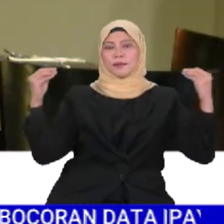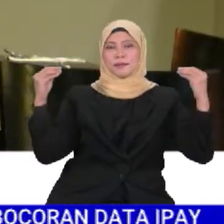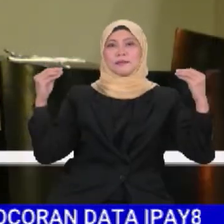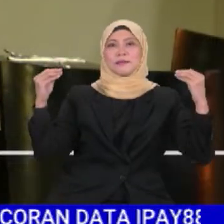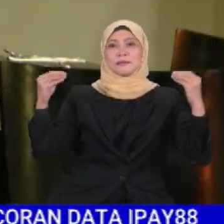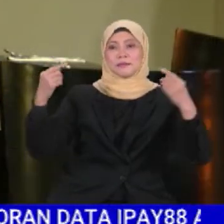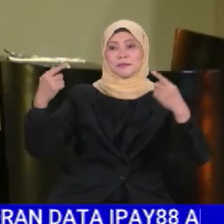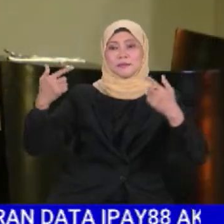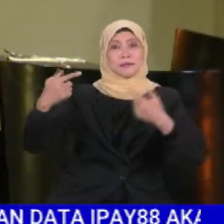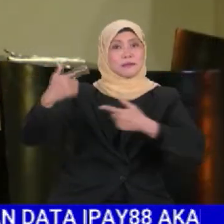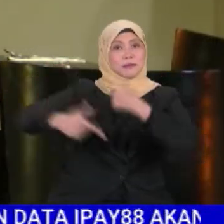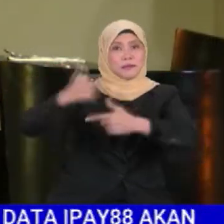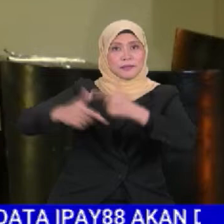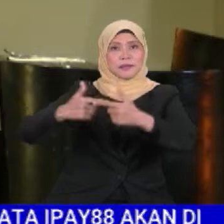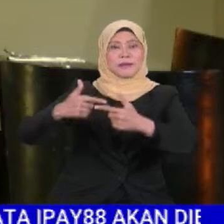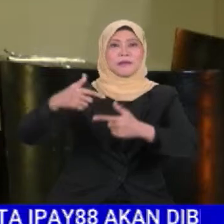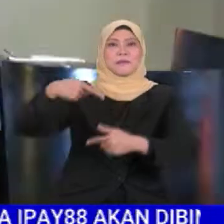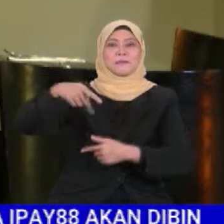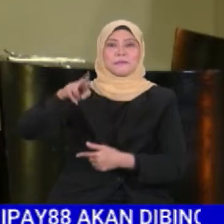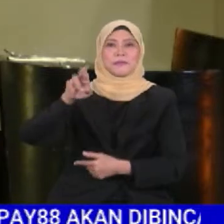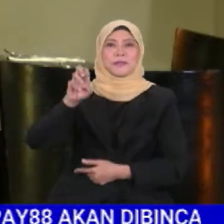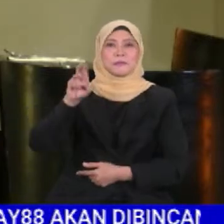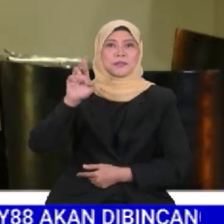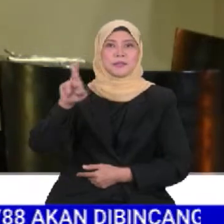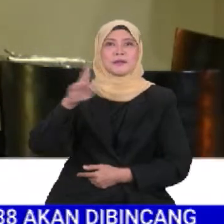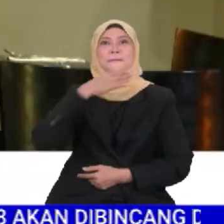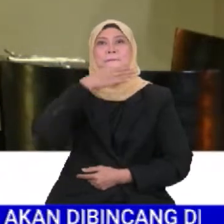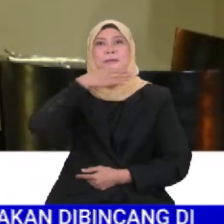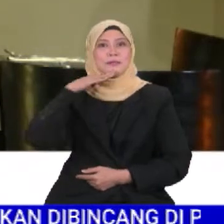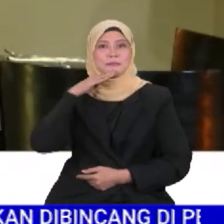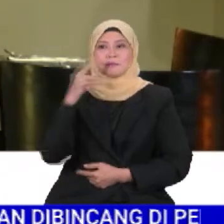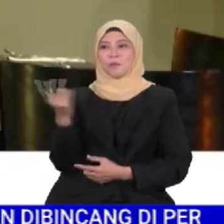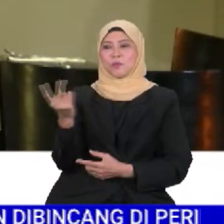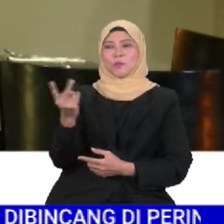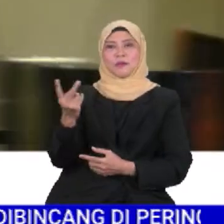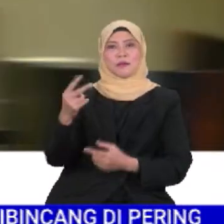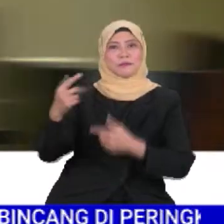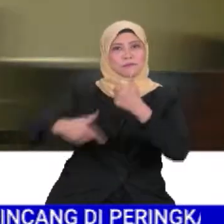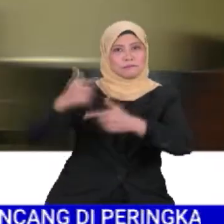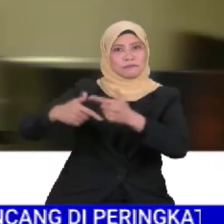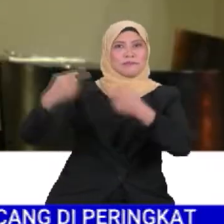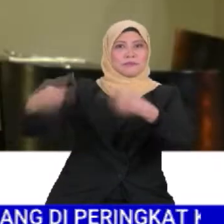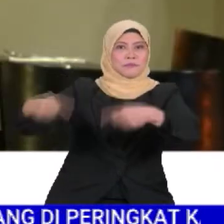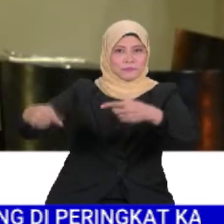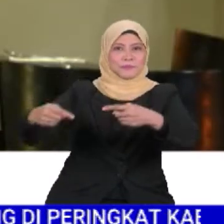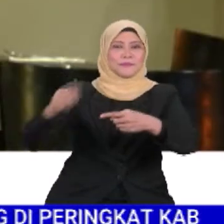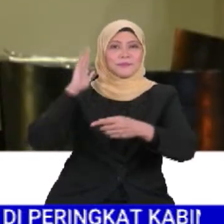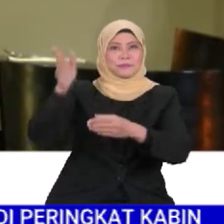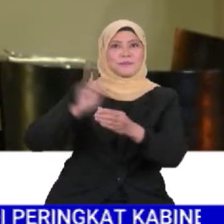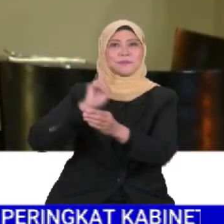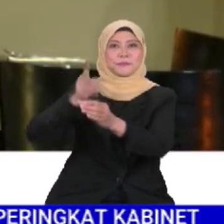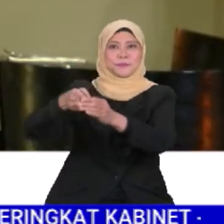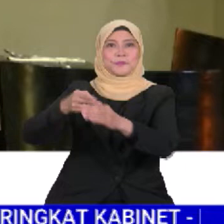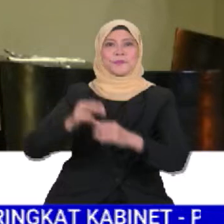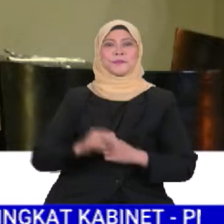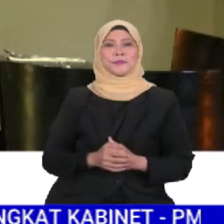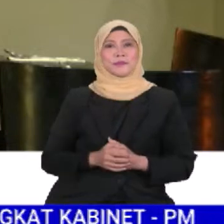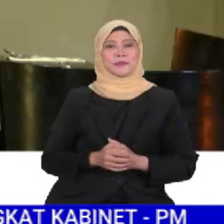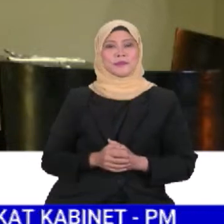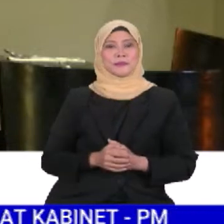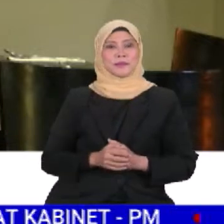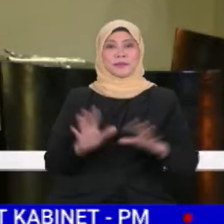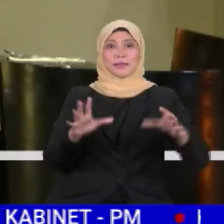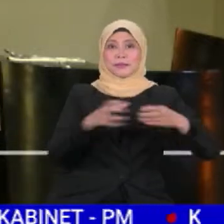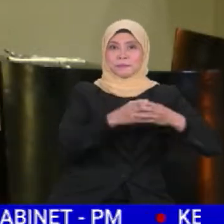ataupun Liga Premier dan juga Liga Premier Belgium. Ini dua liga yang kita nak bermain. Semua yang berada di dalam